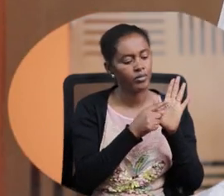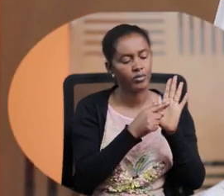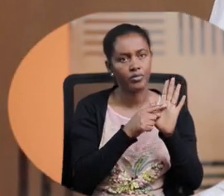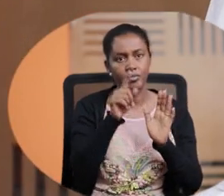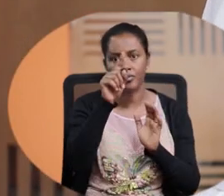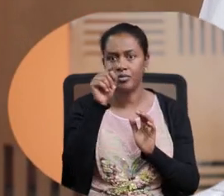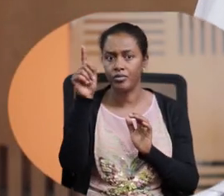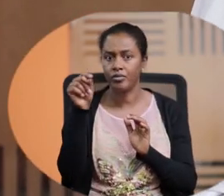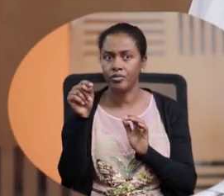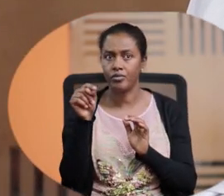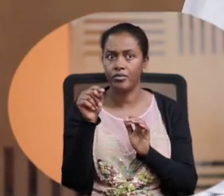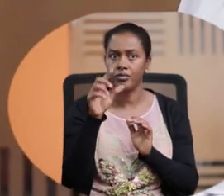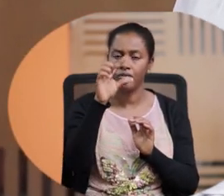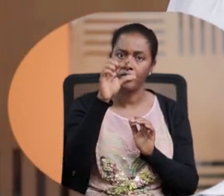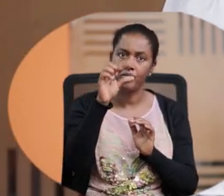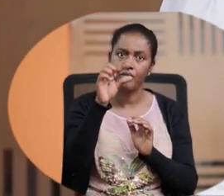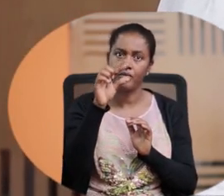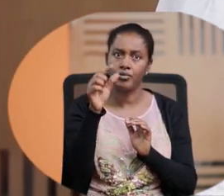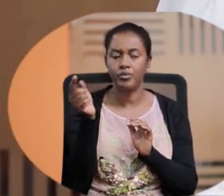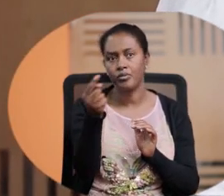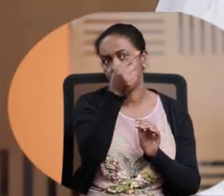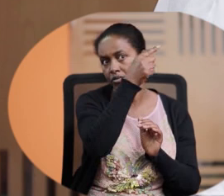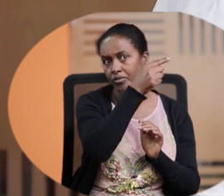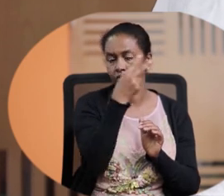mallattoon taalii sararoota xixiqqoo akka kanaati.